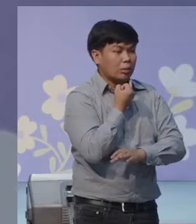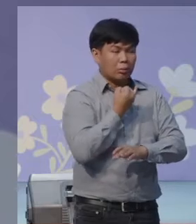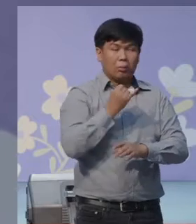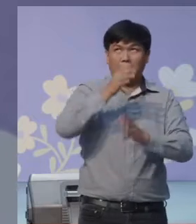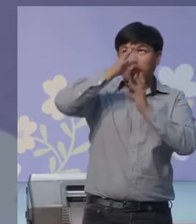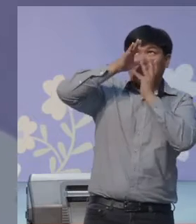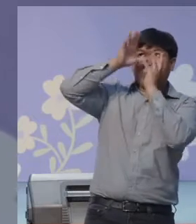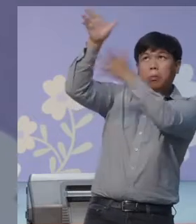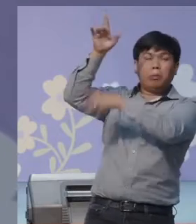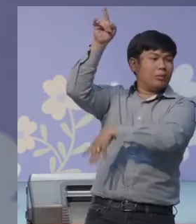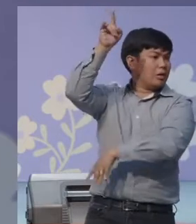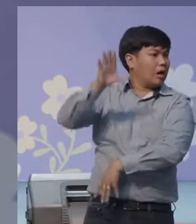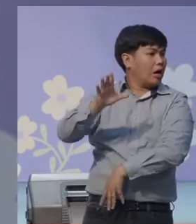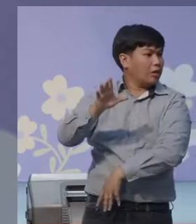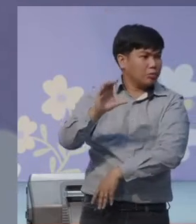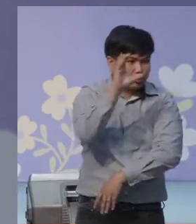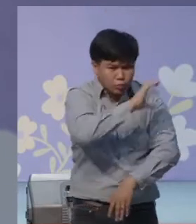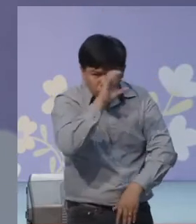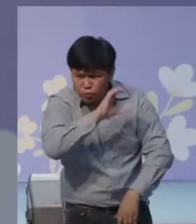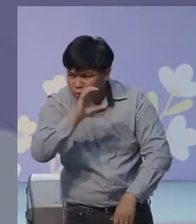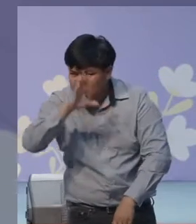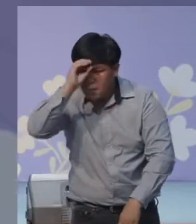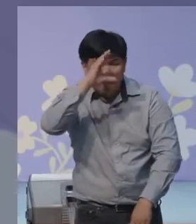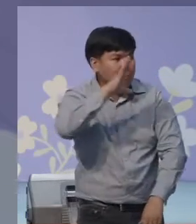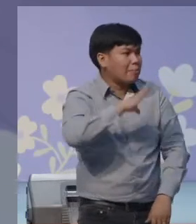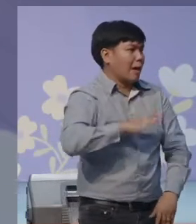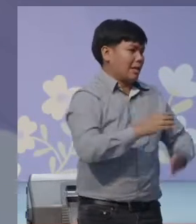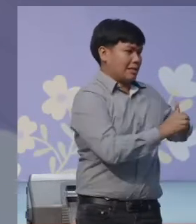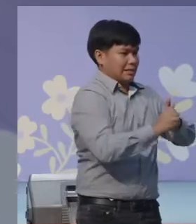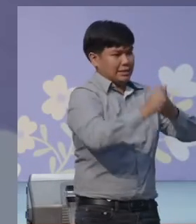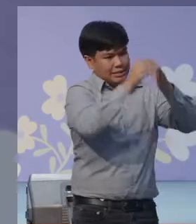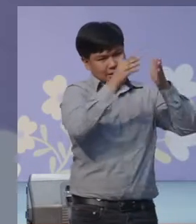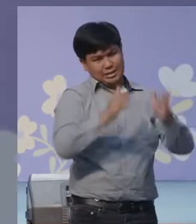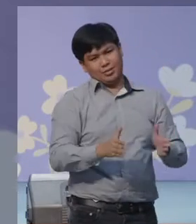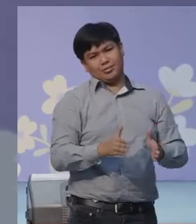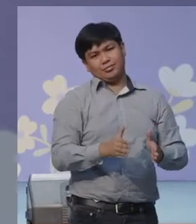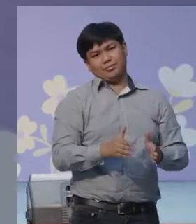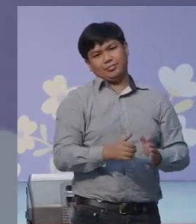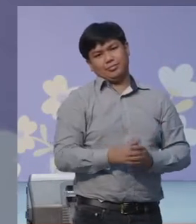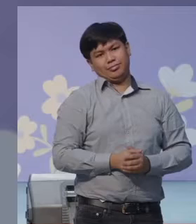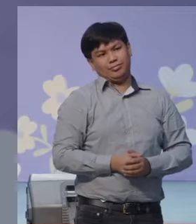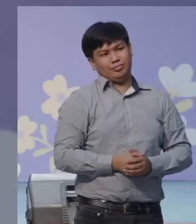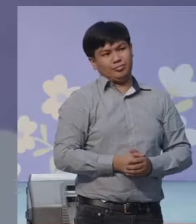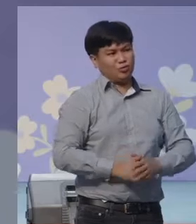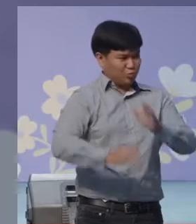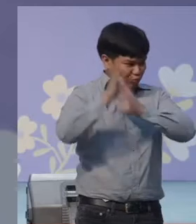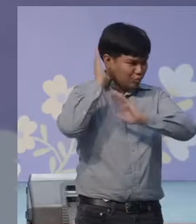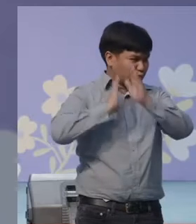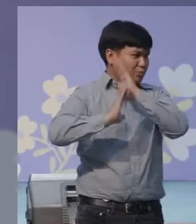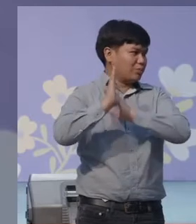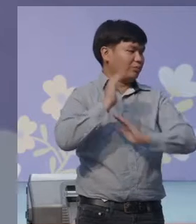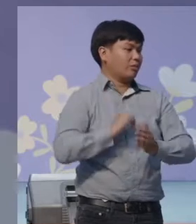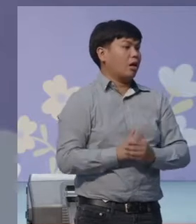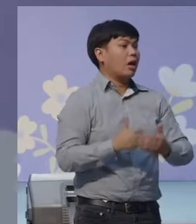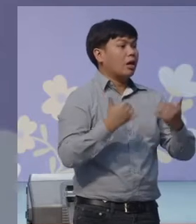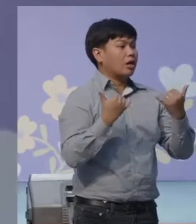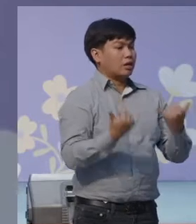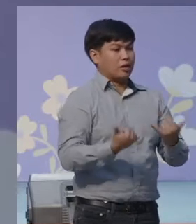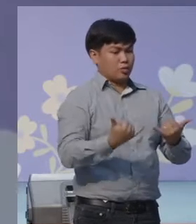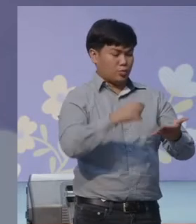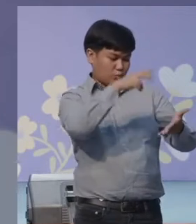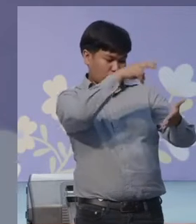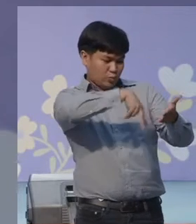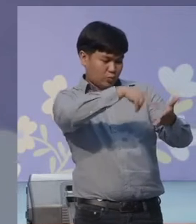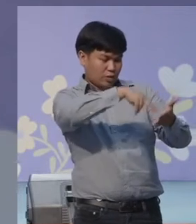Panginoon. Yan ang panahon ng panahon sa daigdig ni Hana. Ngayon, tingnan natin